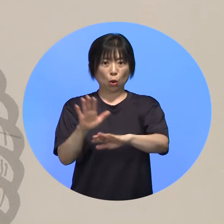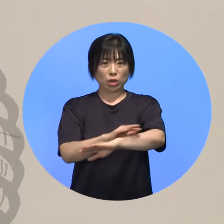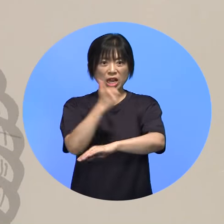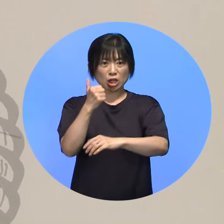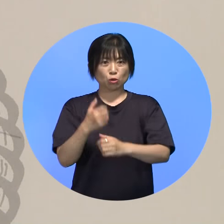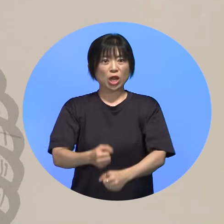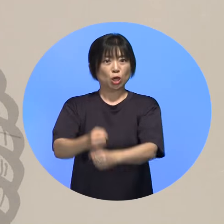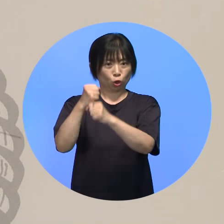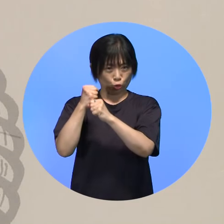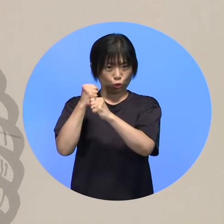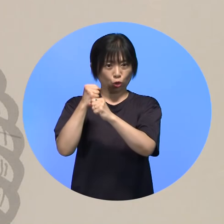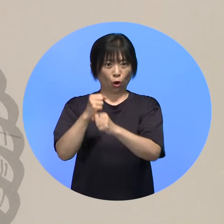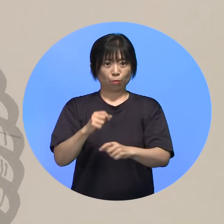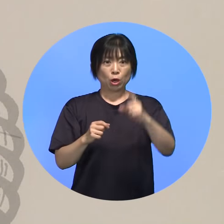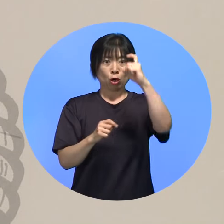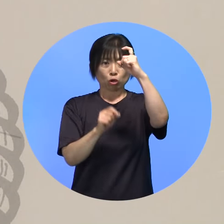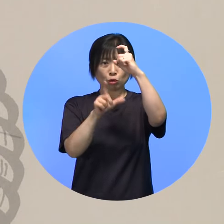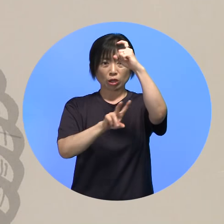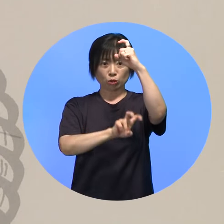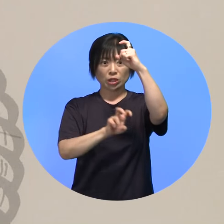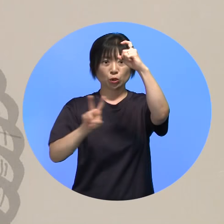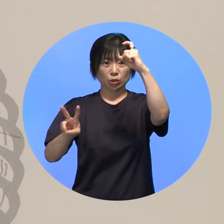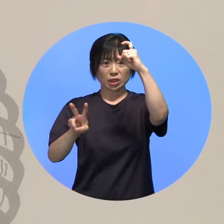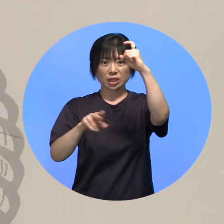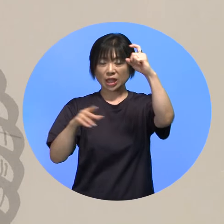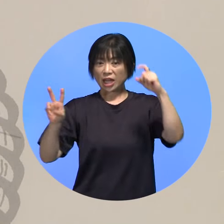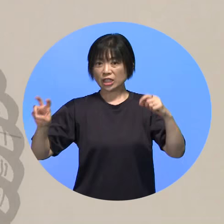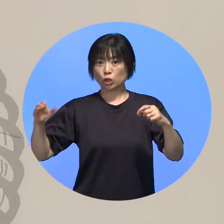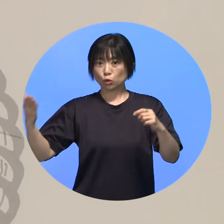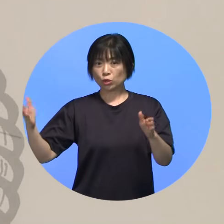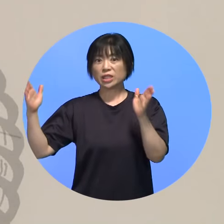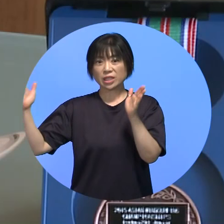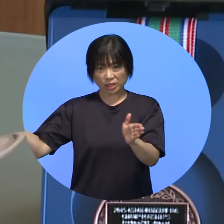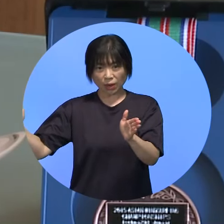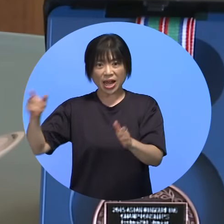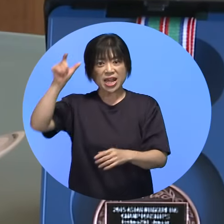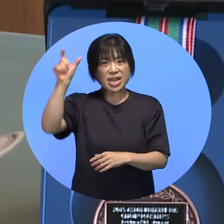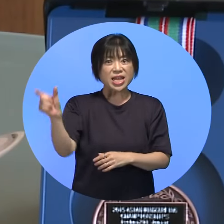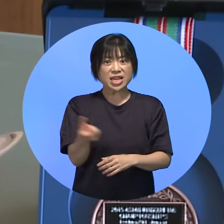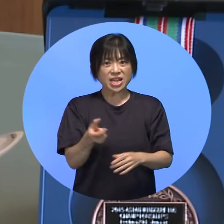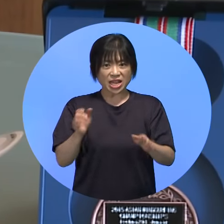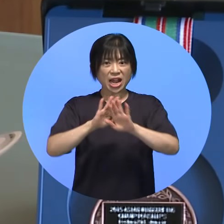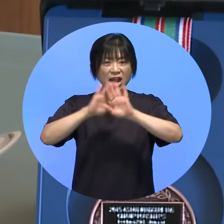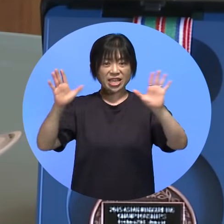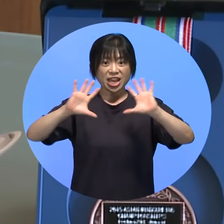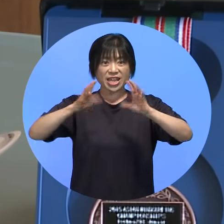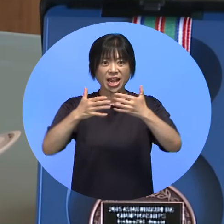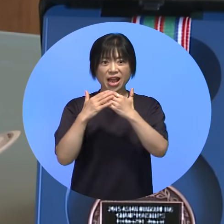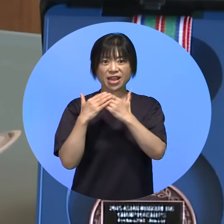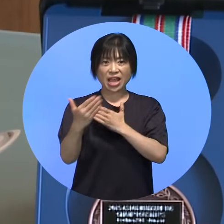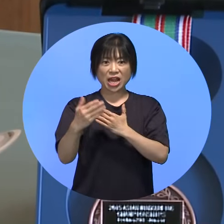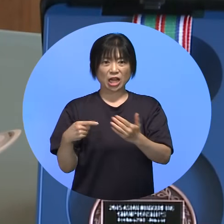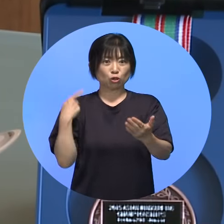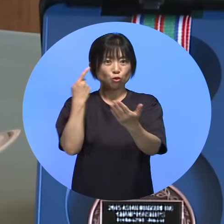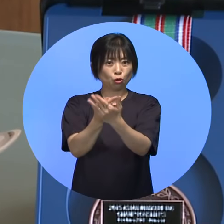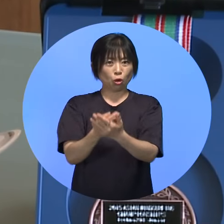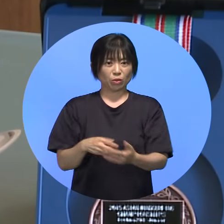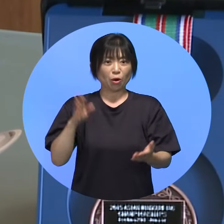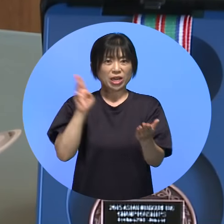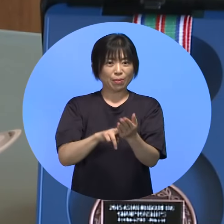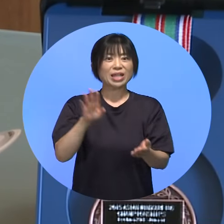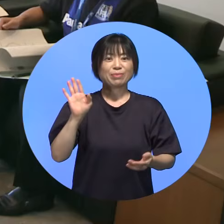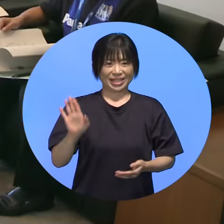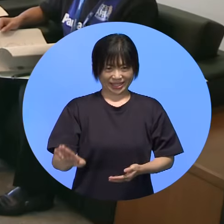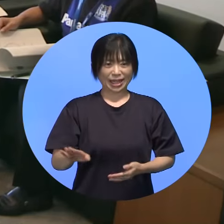全2品中学校選手権で優勝10月22日から29日に怒りやで開催される世界大会